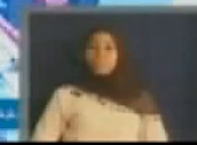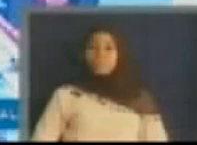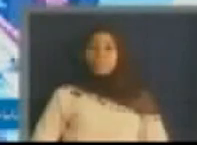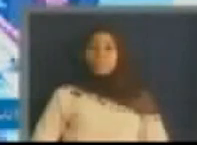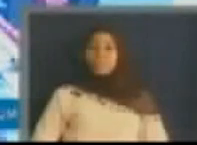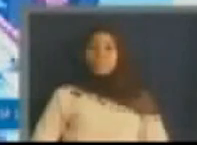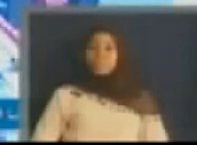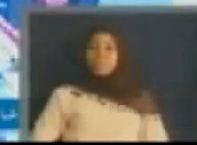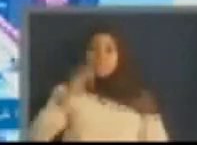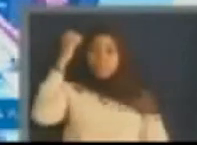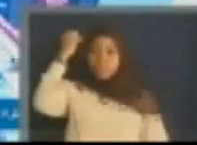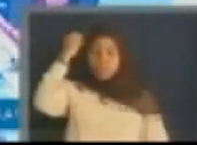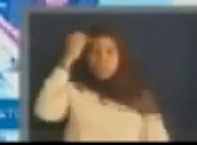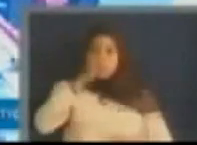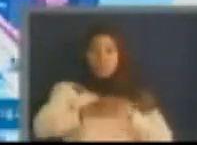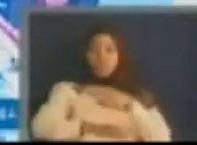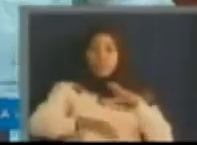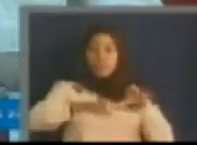Mheshimiwa Mwenyekiti,